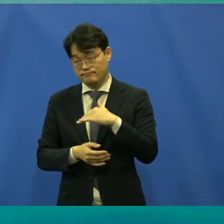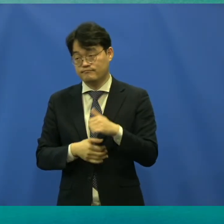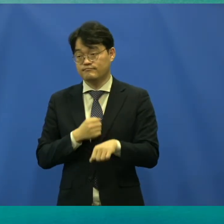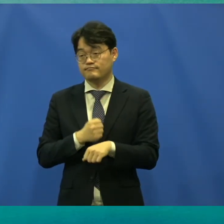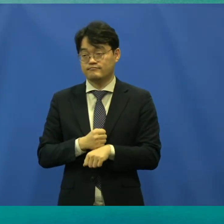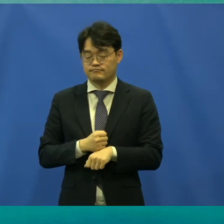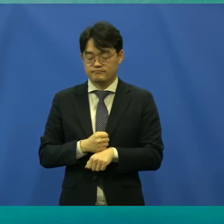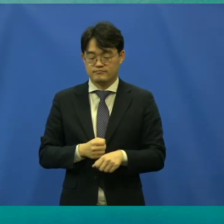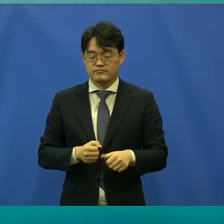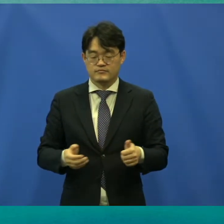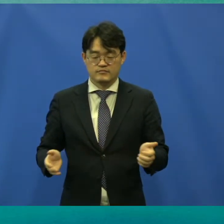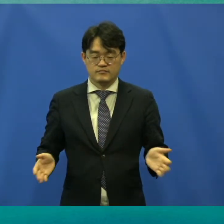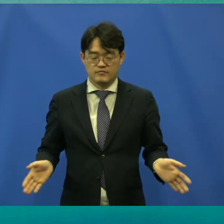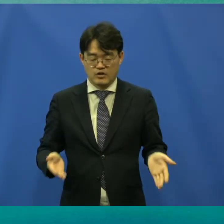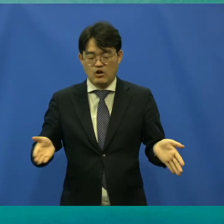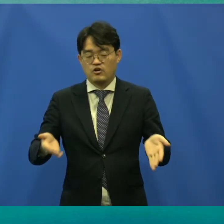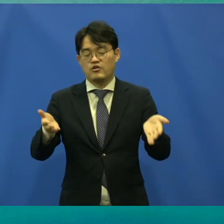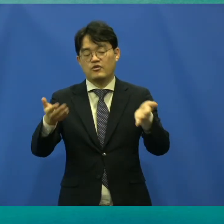격려하시는